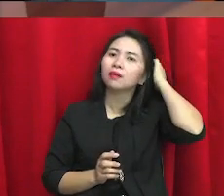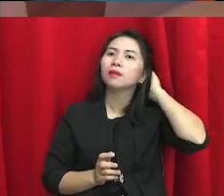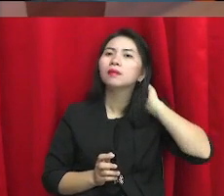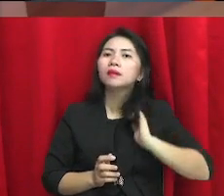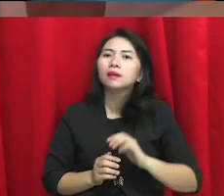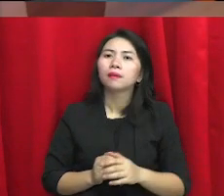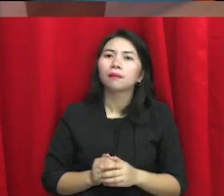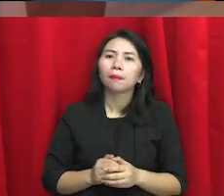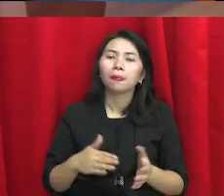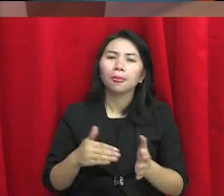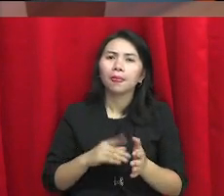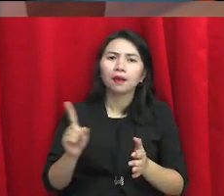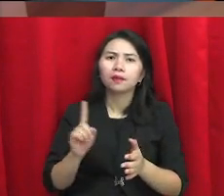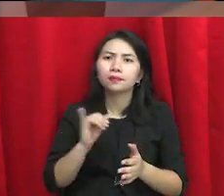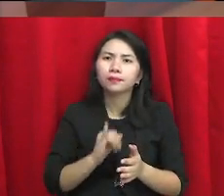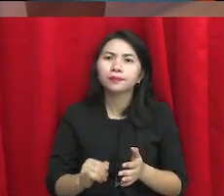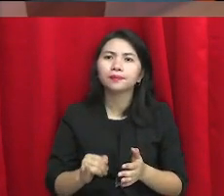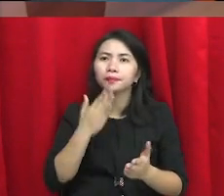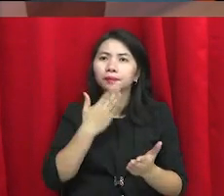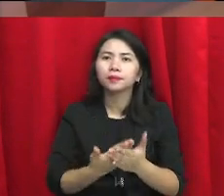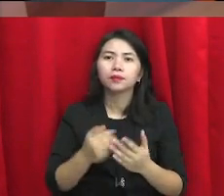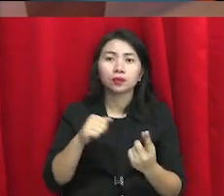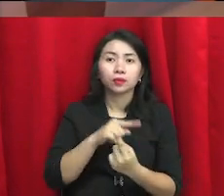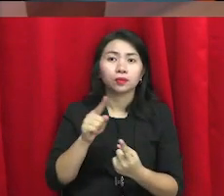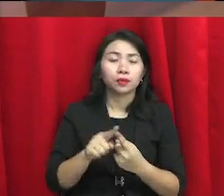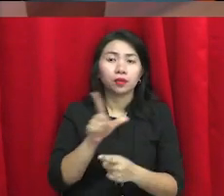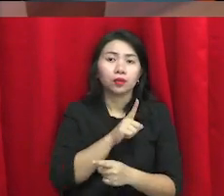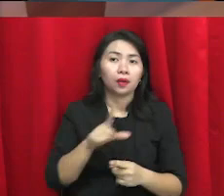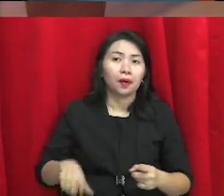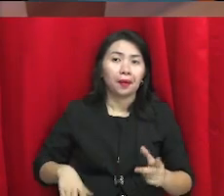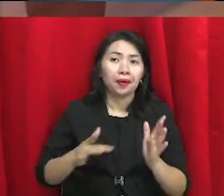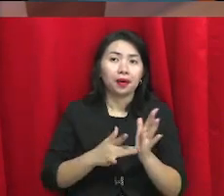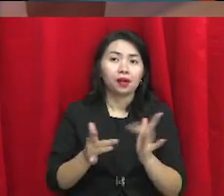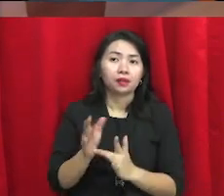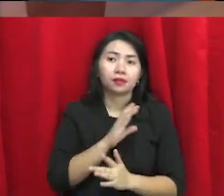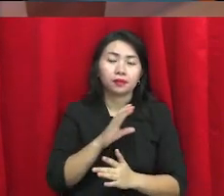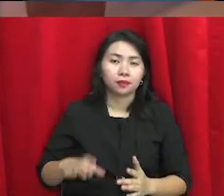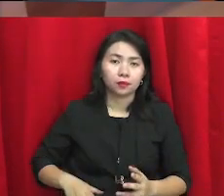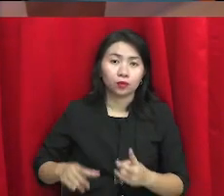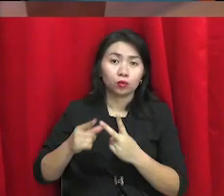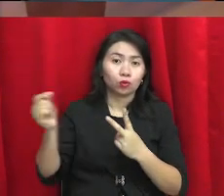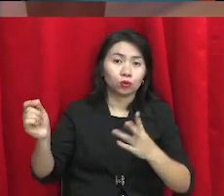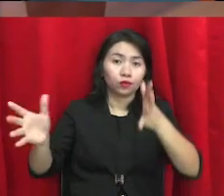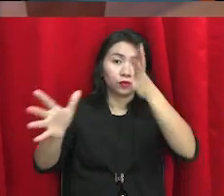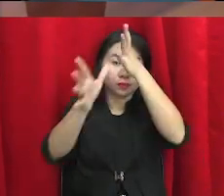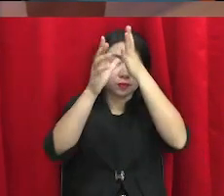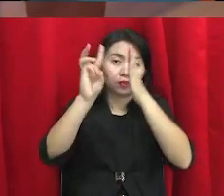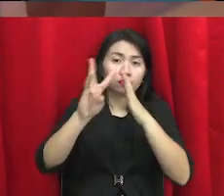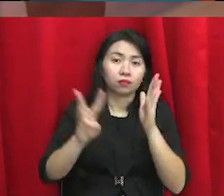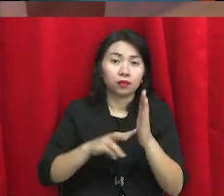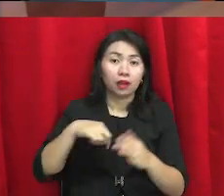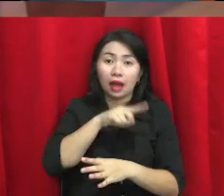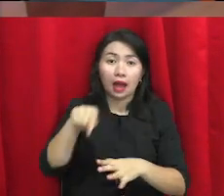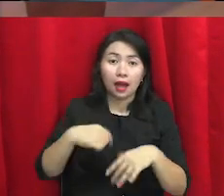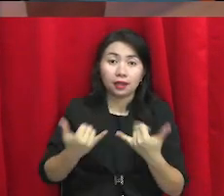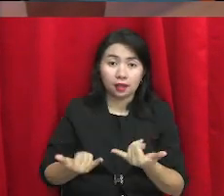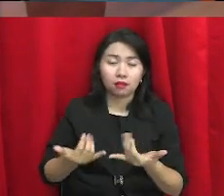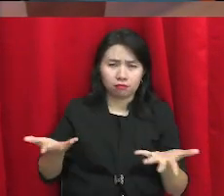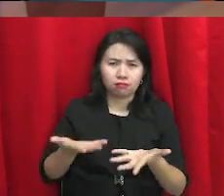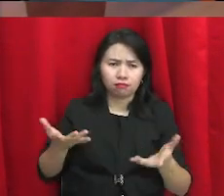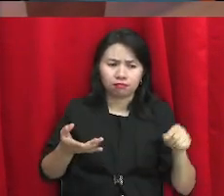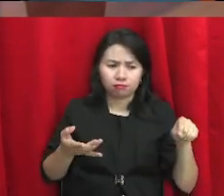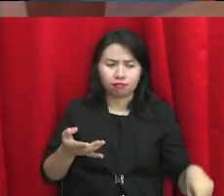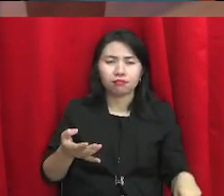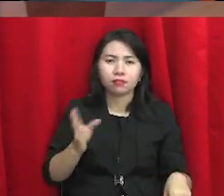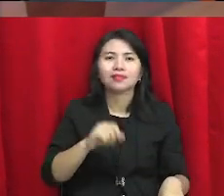Anong kagandahan when the Lord Jesus Christ choose the Father's will na mangyari? Andito tayo lahat. You see